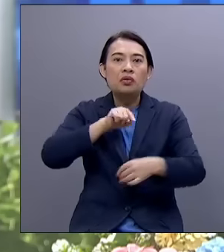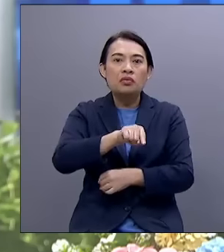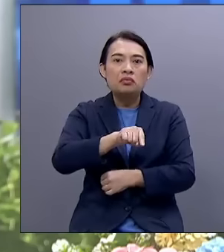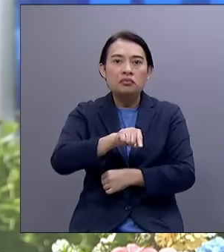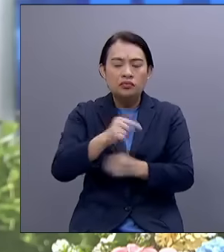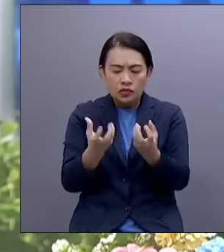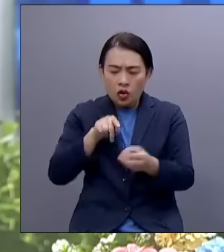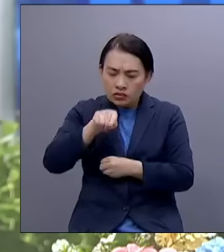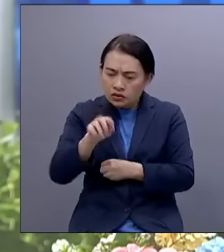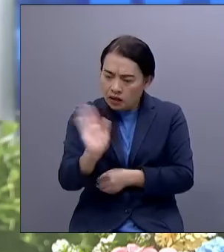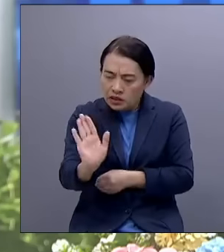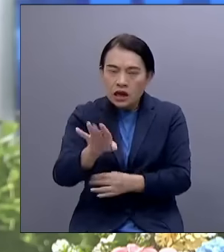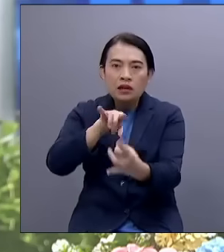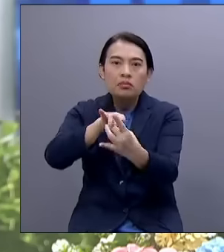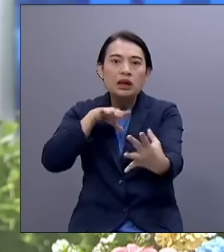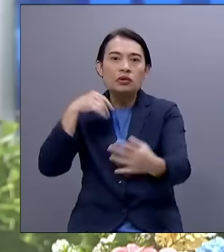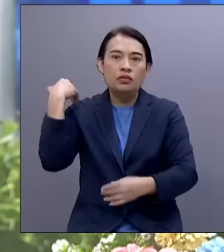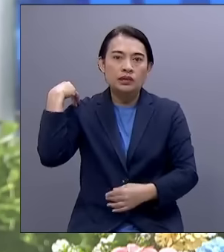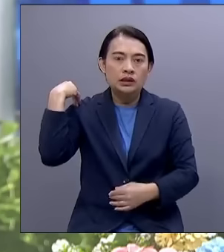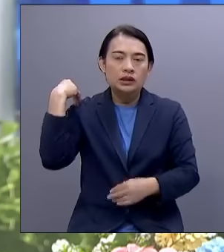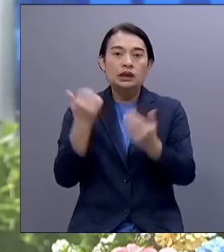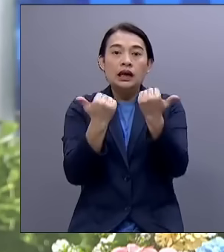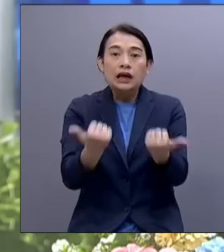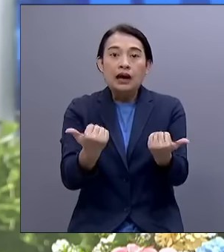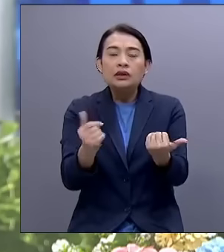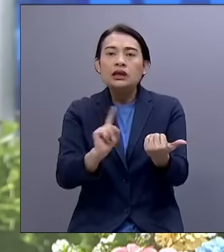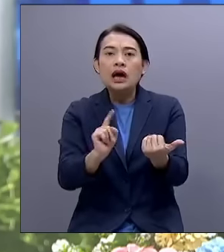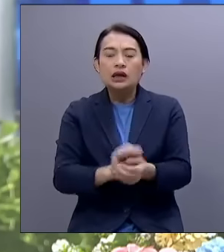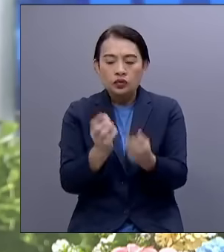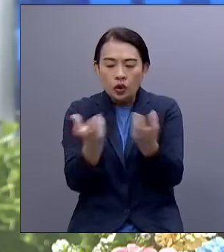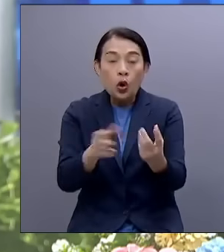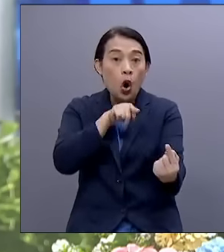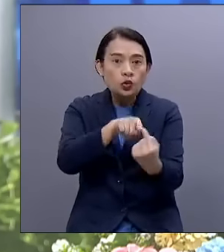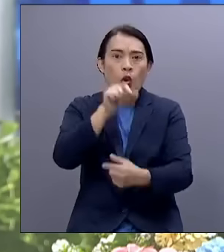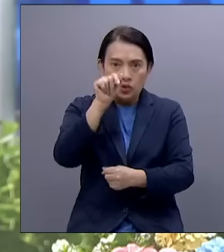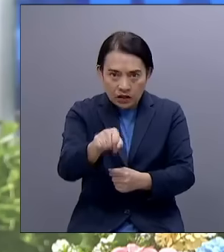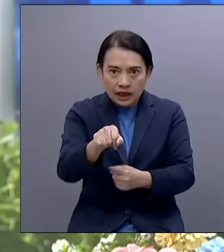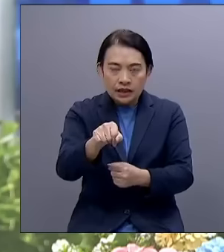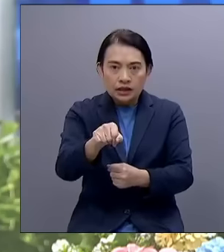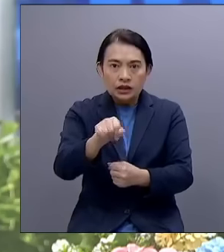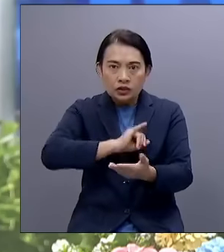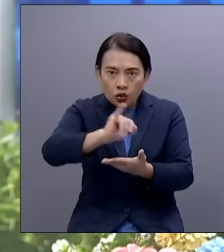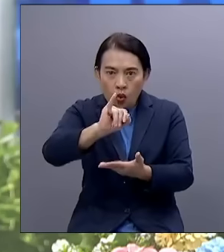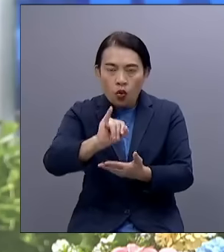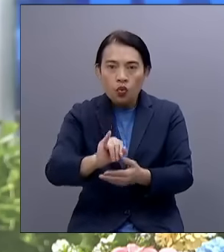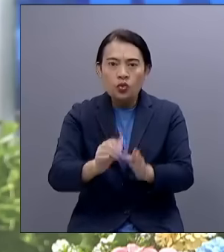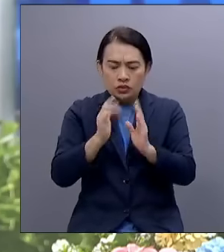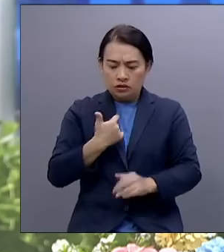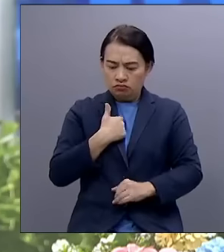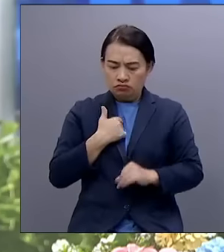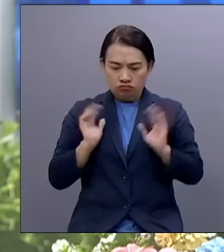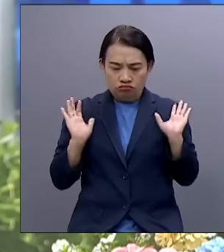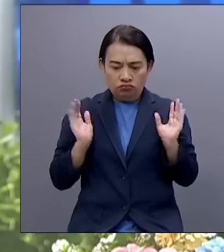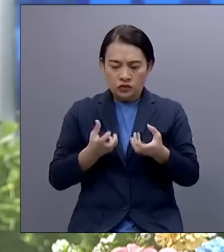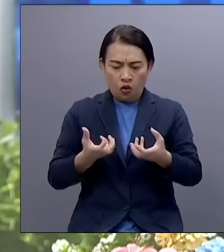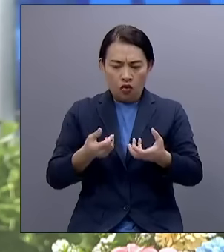ไม่ใช่ของที่สั่งด้วยซ้ำทีนี้ในกรณีที่ของมันถูกมันต้องนะครับตามปกตรงปกทุกอย่างเลยแต่ว่าผู้ซื้อดันปฏิเสธไม่รับ